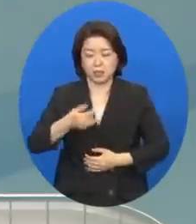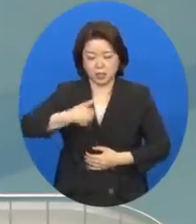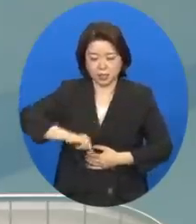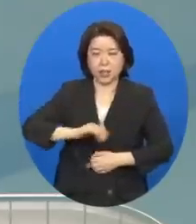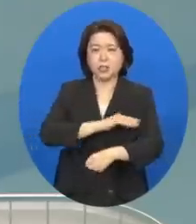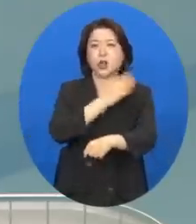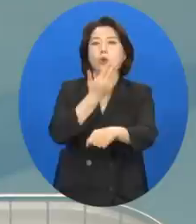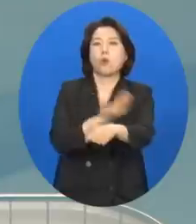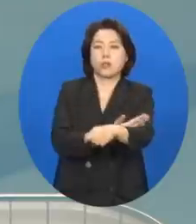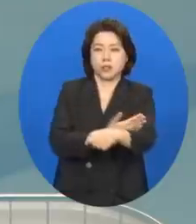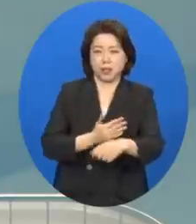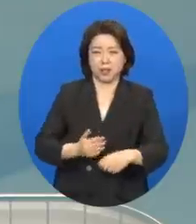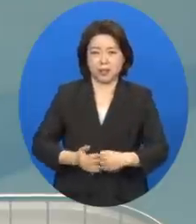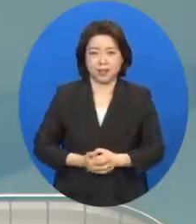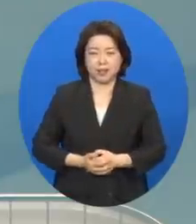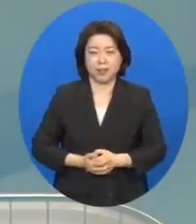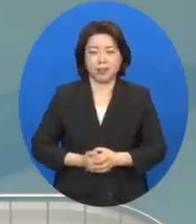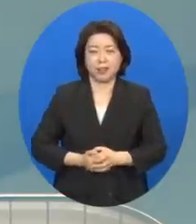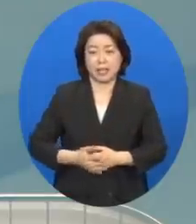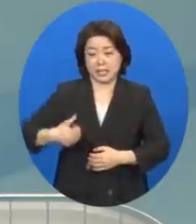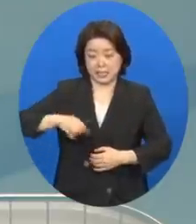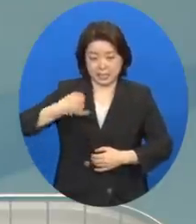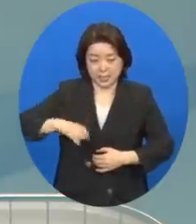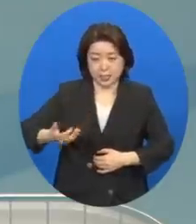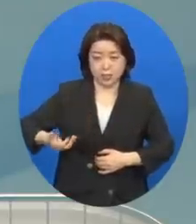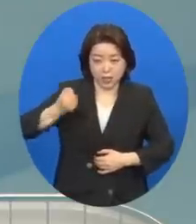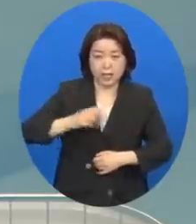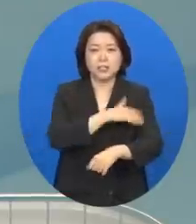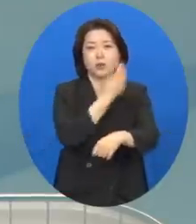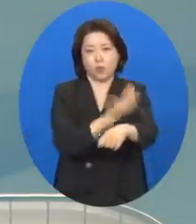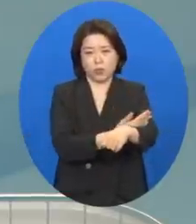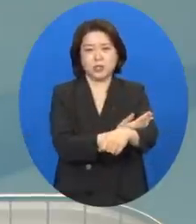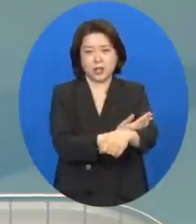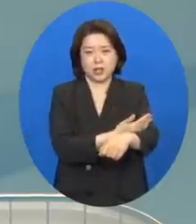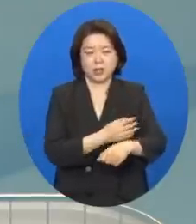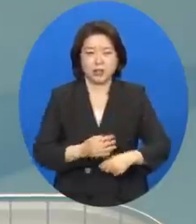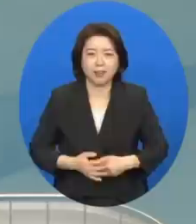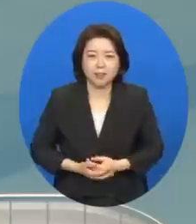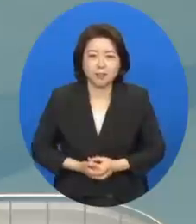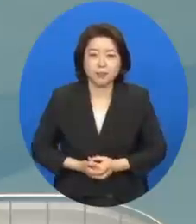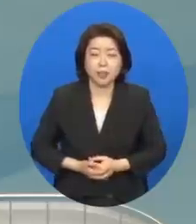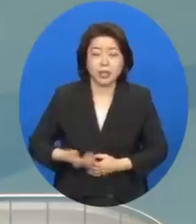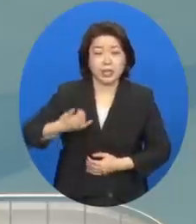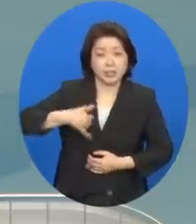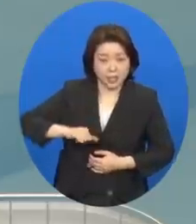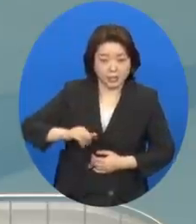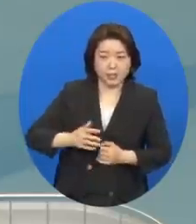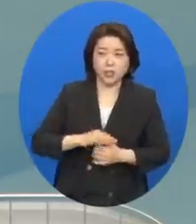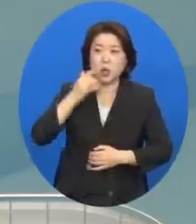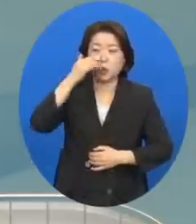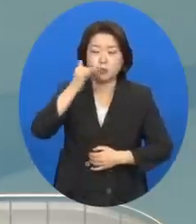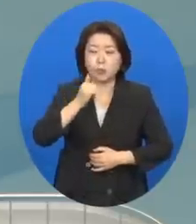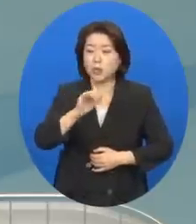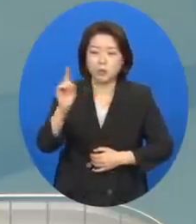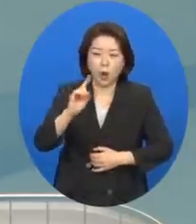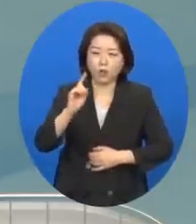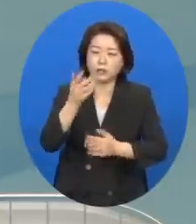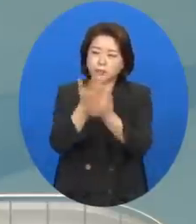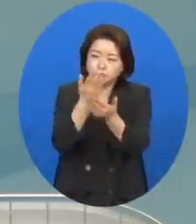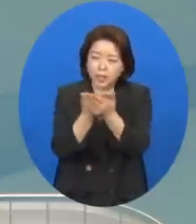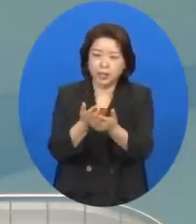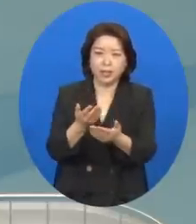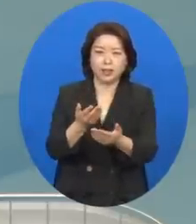권세예요. 자녀의 권세. 자녀는요, 부모에게 뭐든지 기도해도 구해도